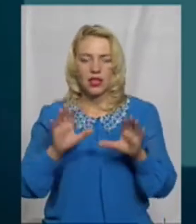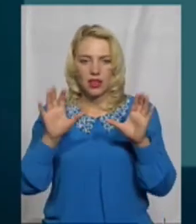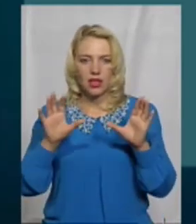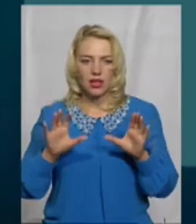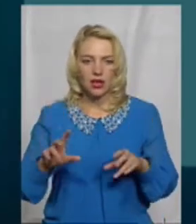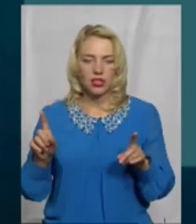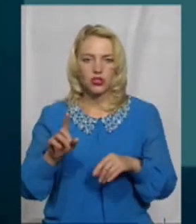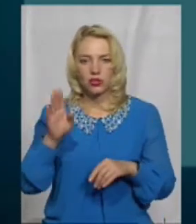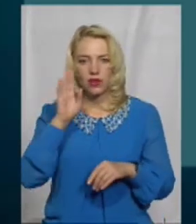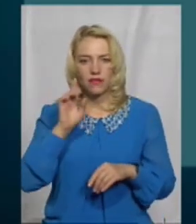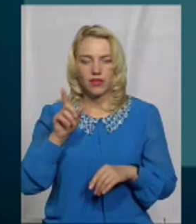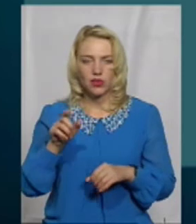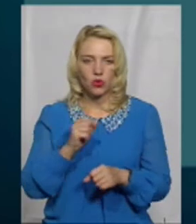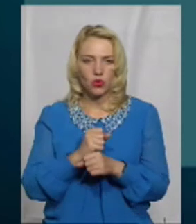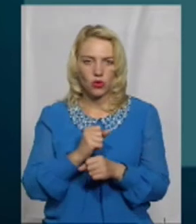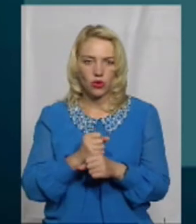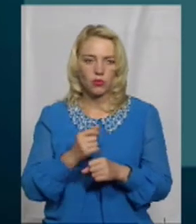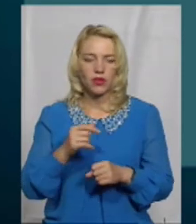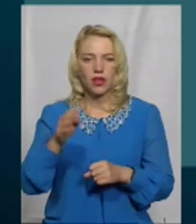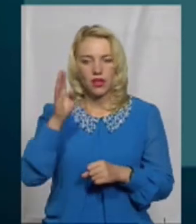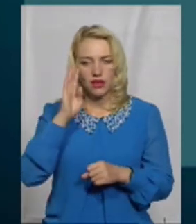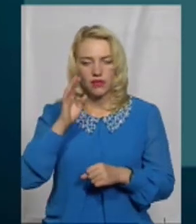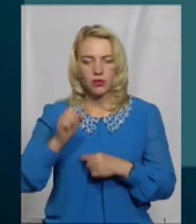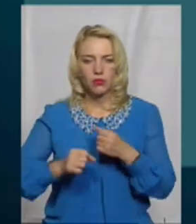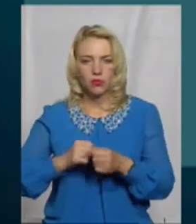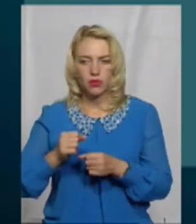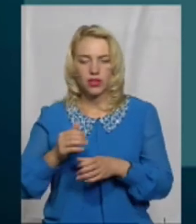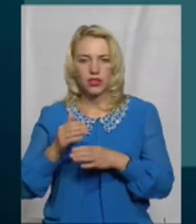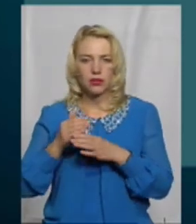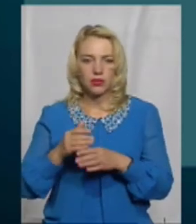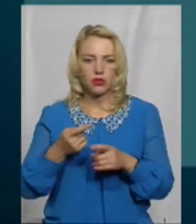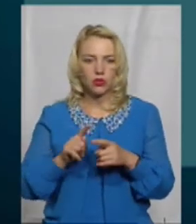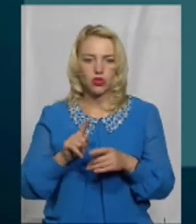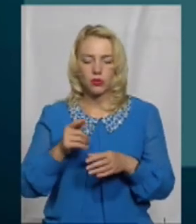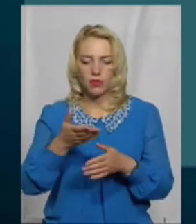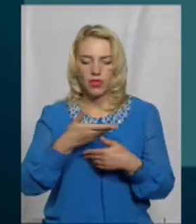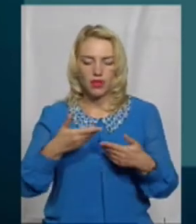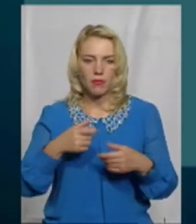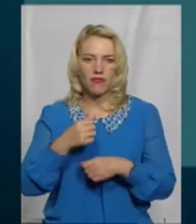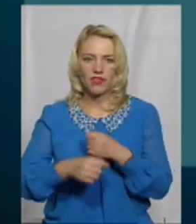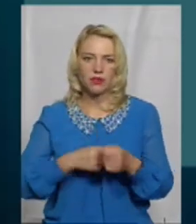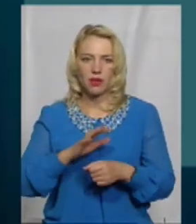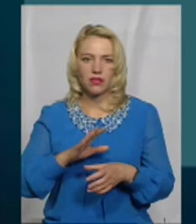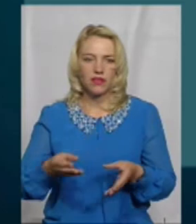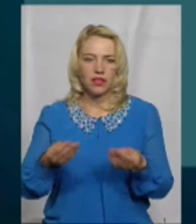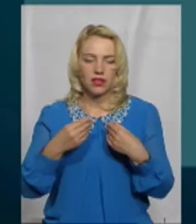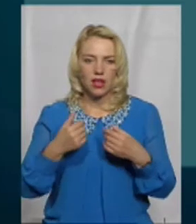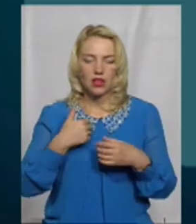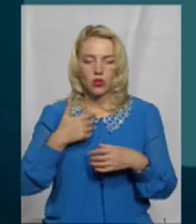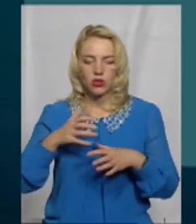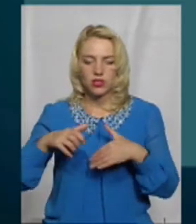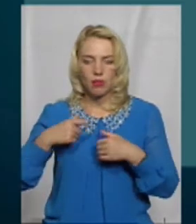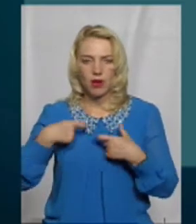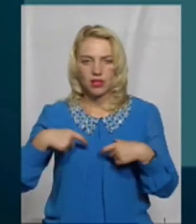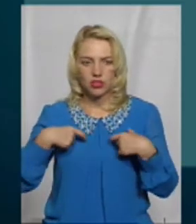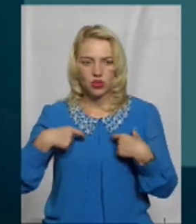що він робить. І він тоді посприяв на те, щоб нам ведмедів не віддали, тому що він хоче їх собі забрати. А знаєте, чим